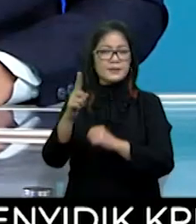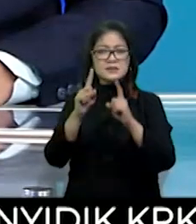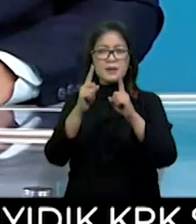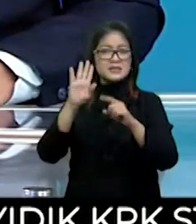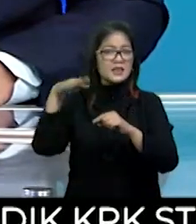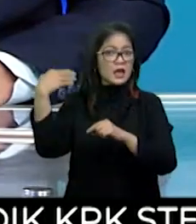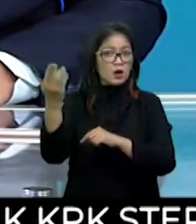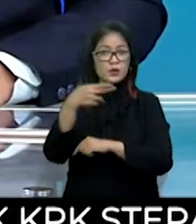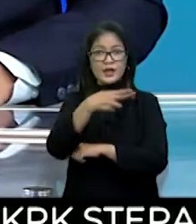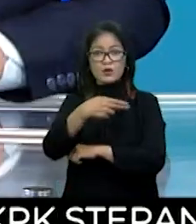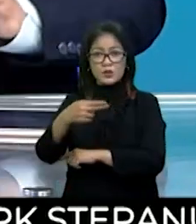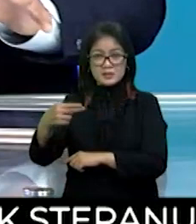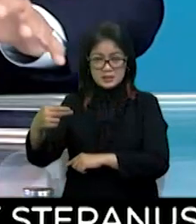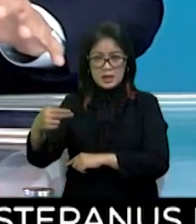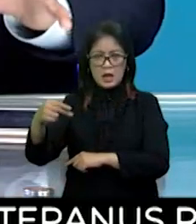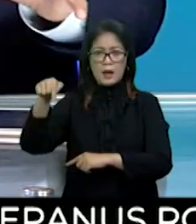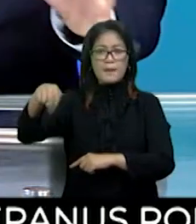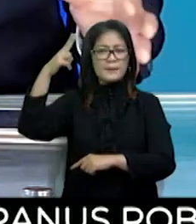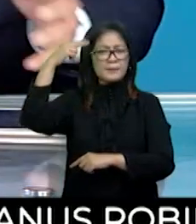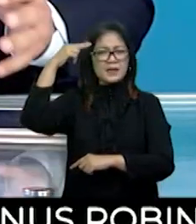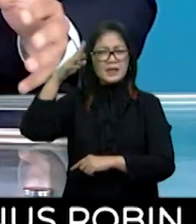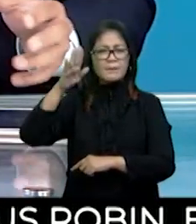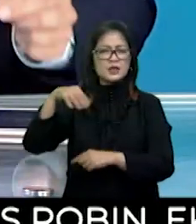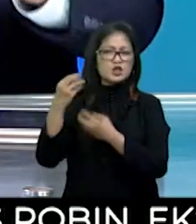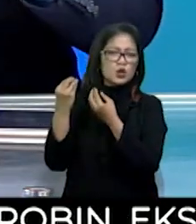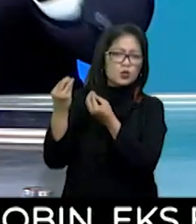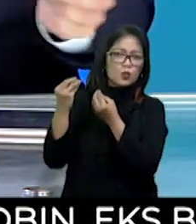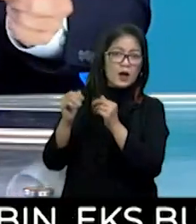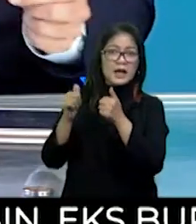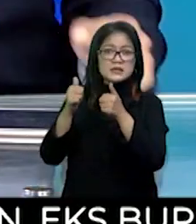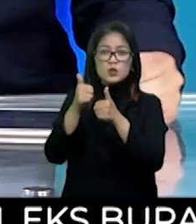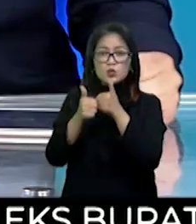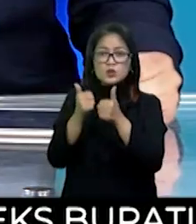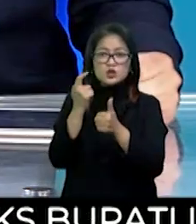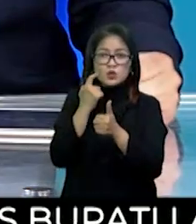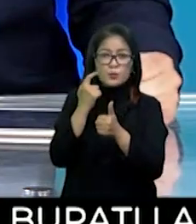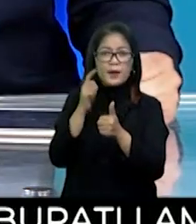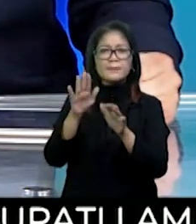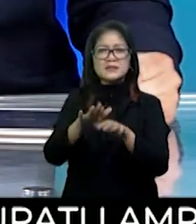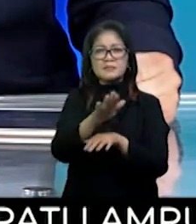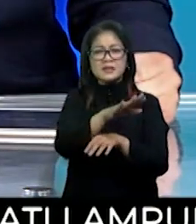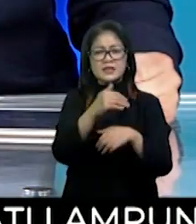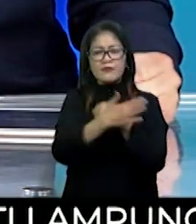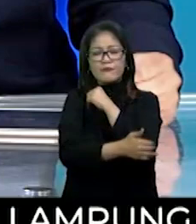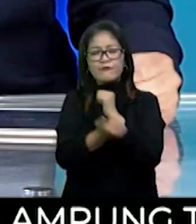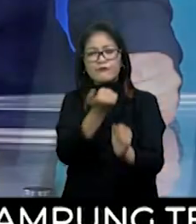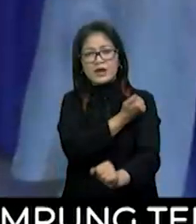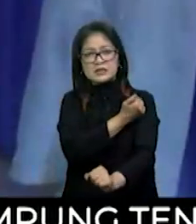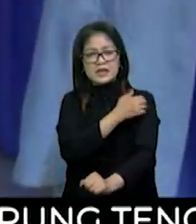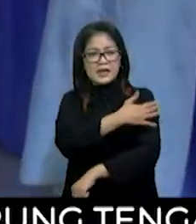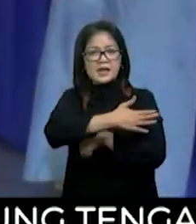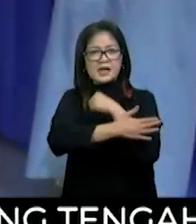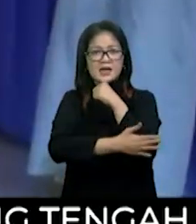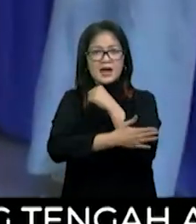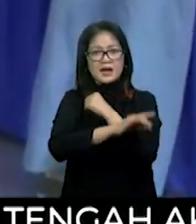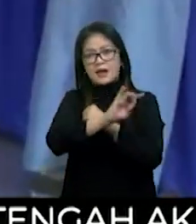Indonesia. Dan saat ini pemerintah masih menunggu hasil uji klinis dari masing-masing vaksin di negara asalnya.